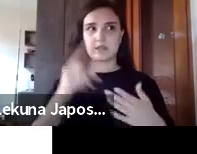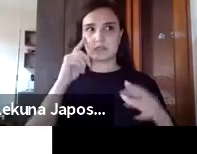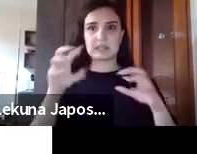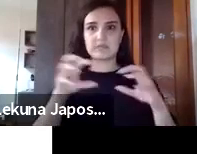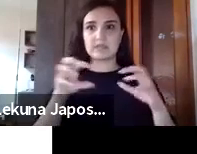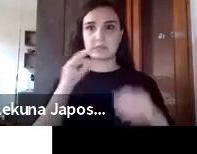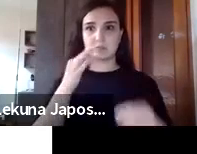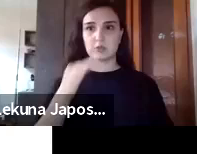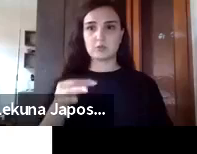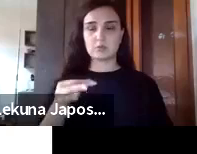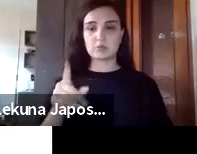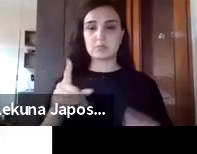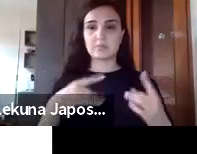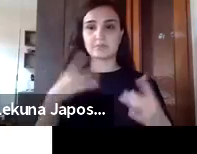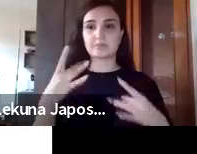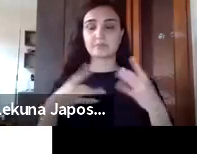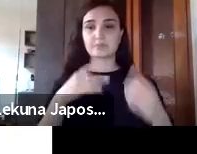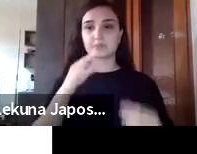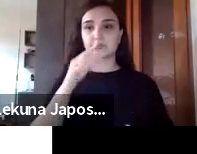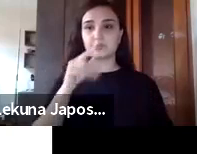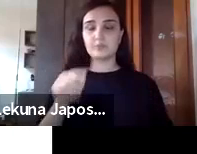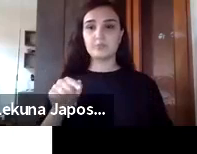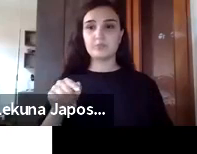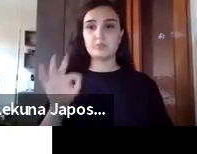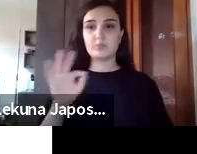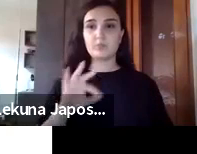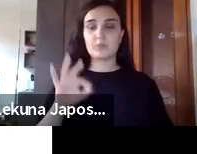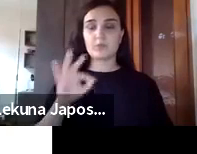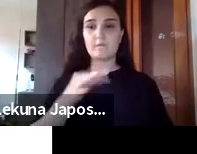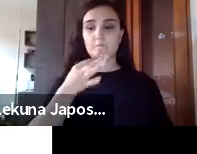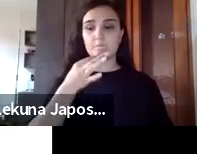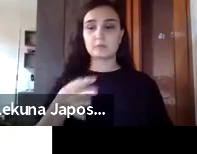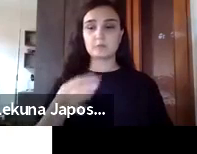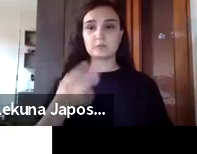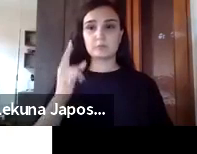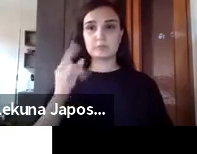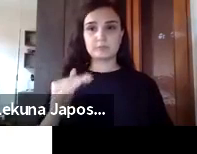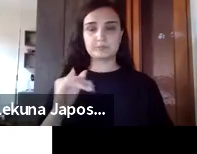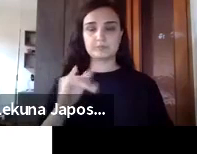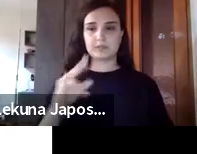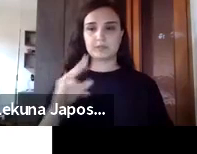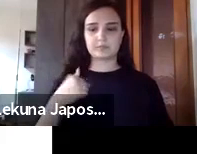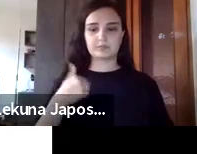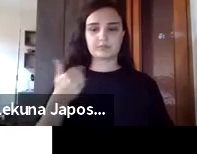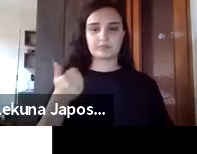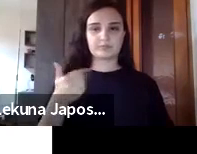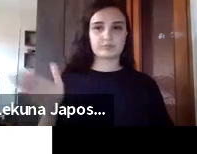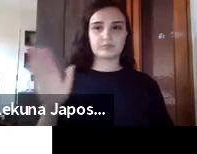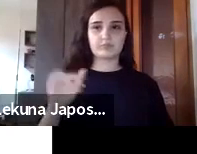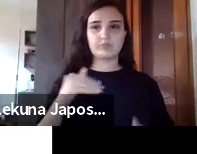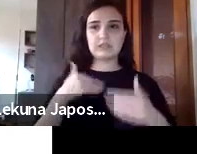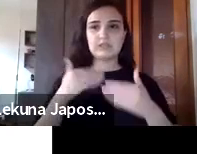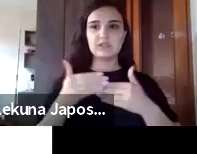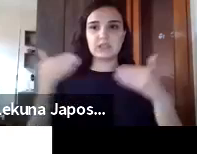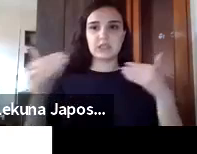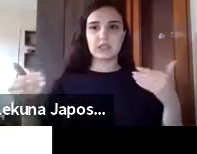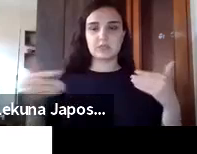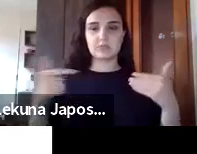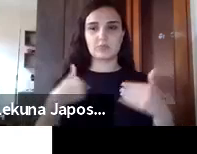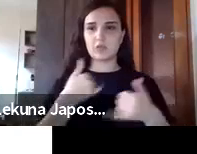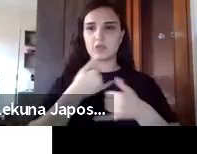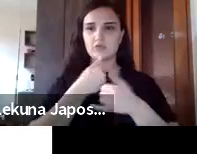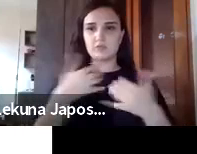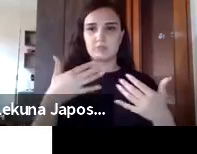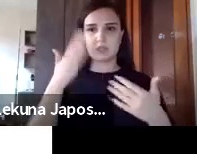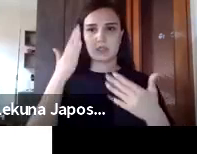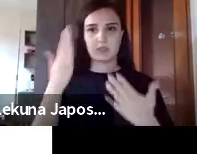რეაქცია არის, რომ ამ გაღიზიანებულზე, ან გაღიზიანებული პასუხობ ბავშვს, ან ვიშორებ და დისტანცირდები, რომ აი არ შემიძლია ახლა და